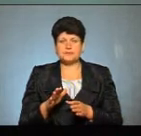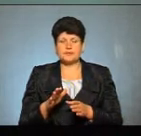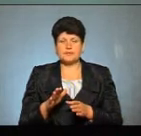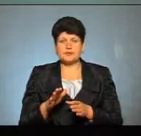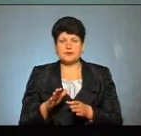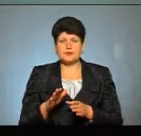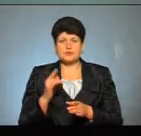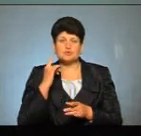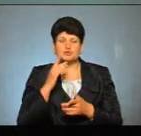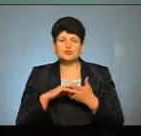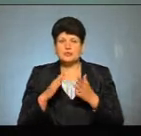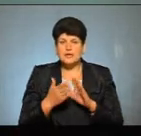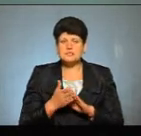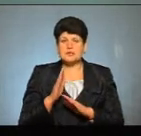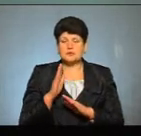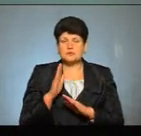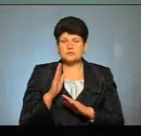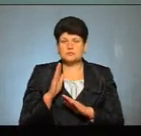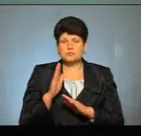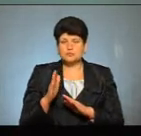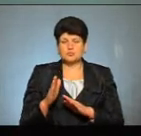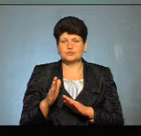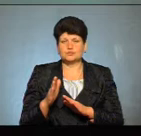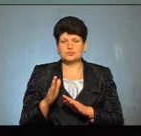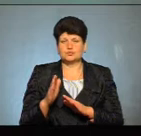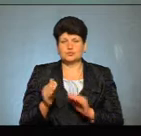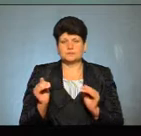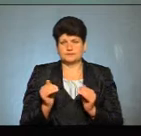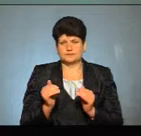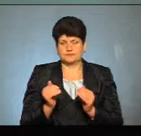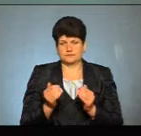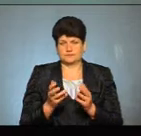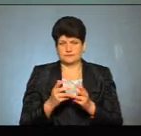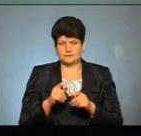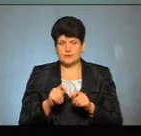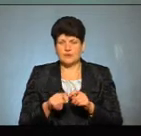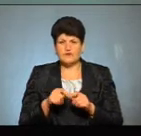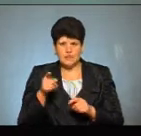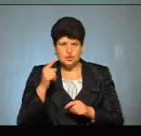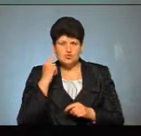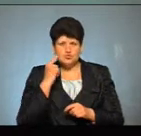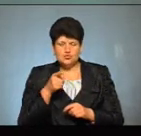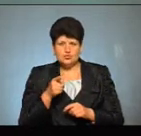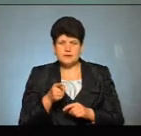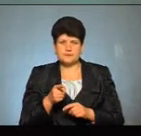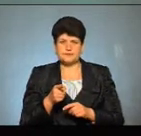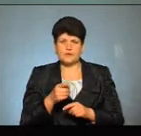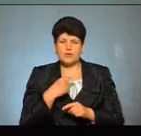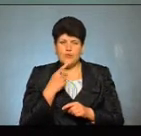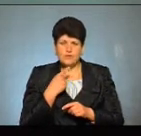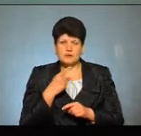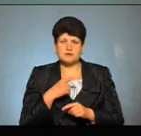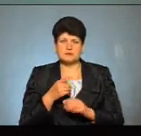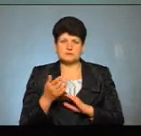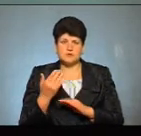ситуація буде вимагати значного збільшення кількості досліджень. І ви чули на брифінгу, про це було